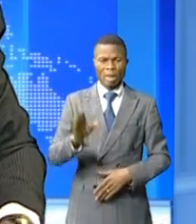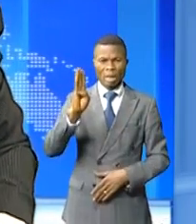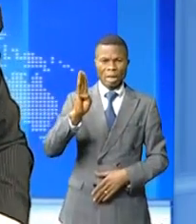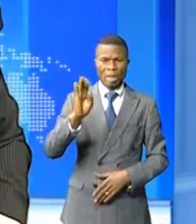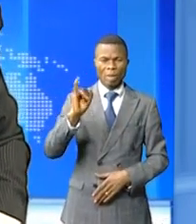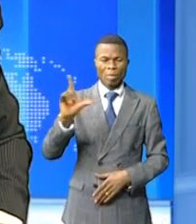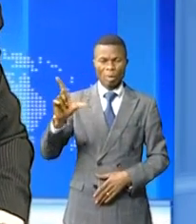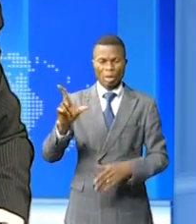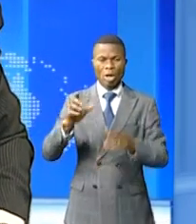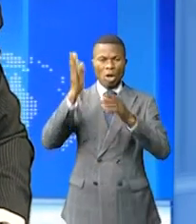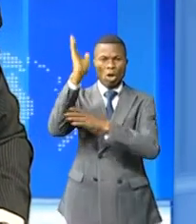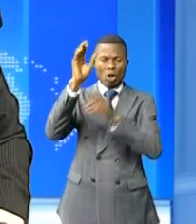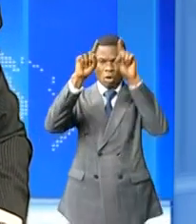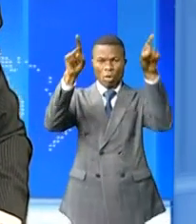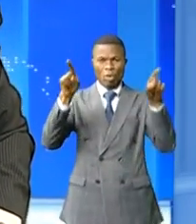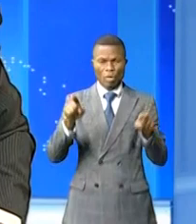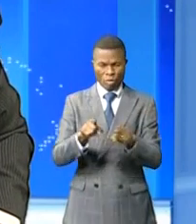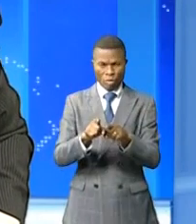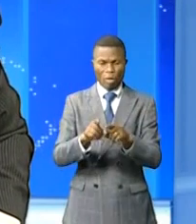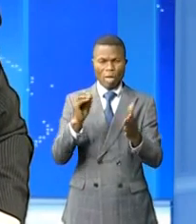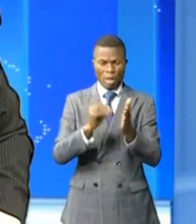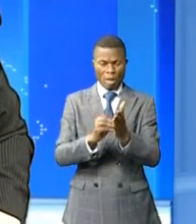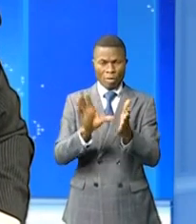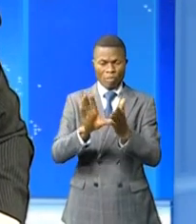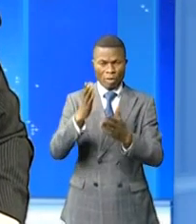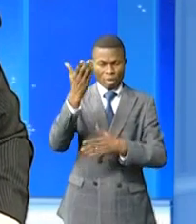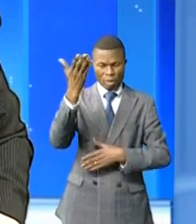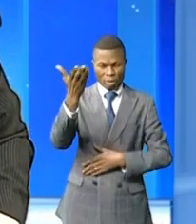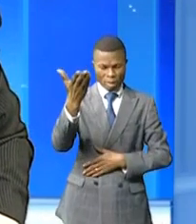par visioconférence, encore une fois, retrouvant